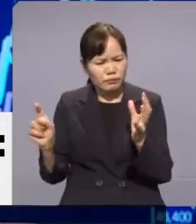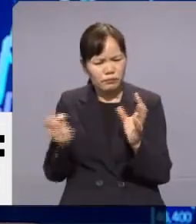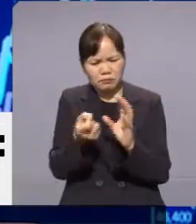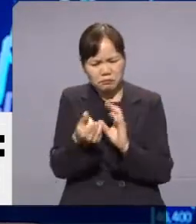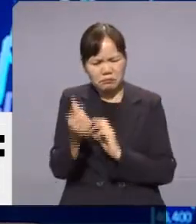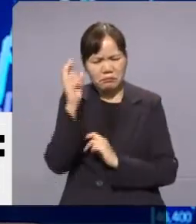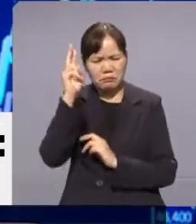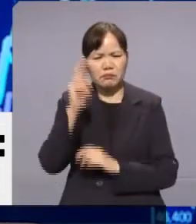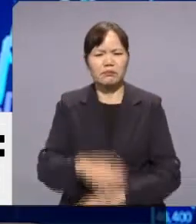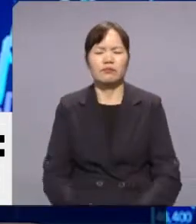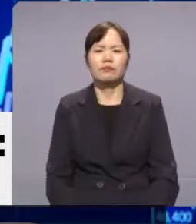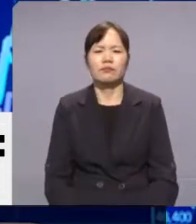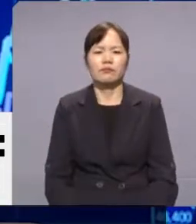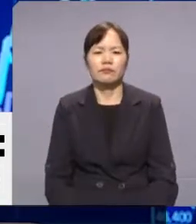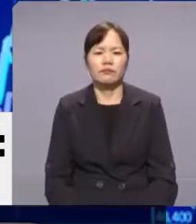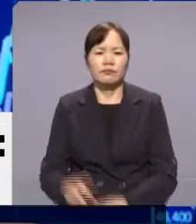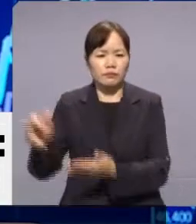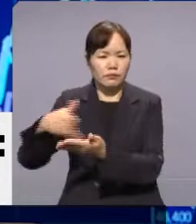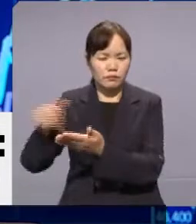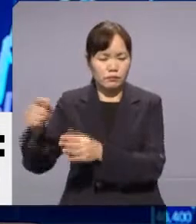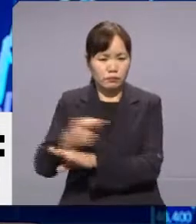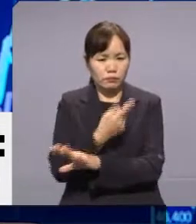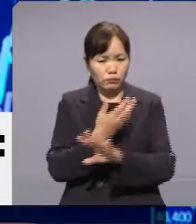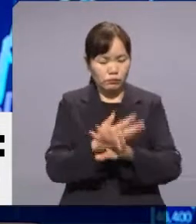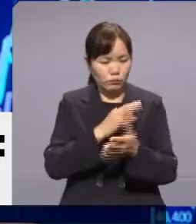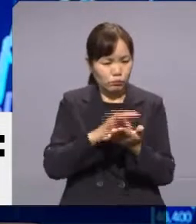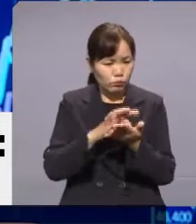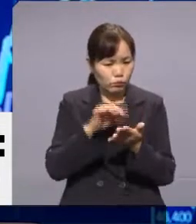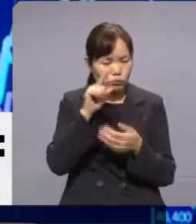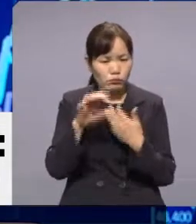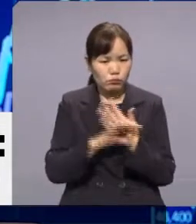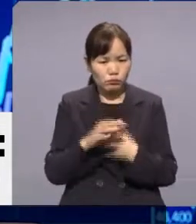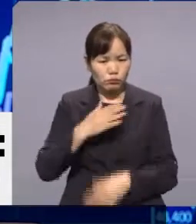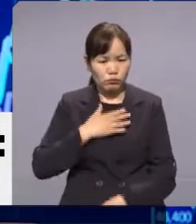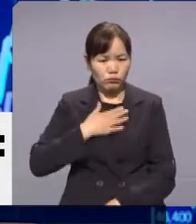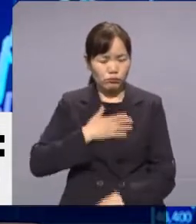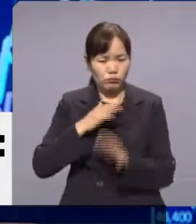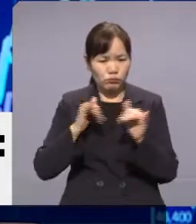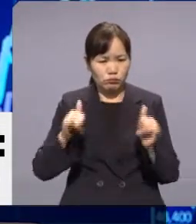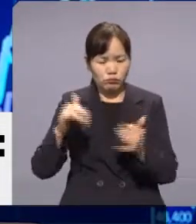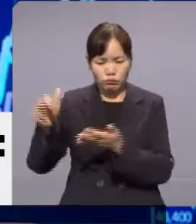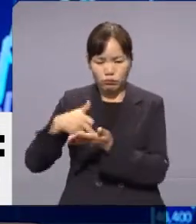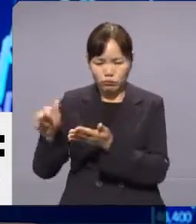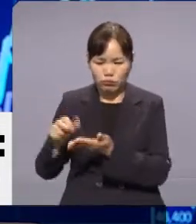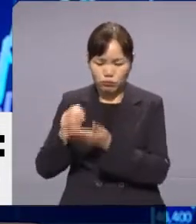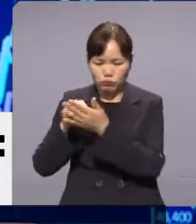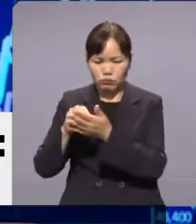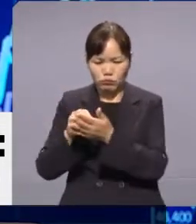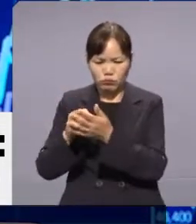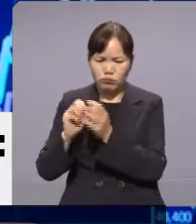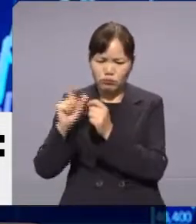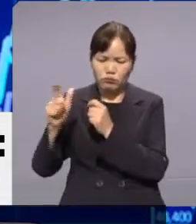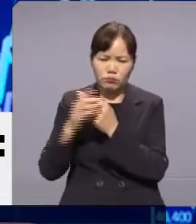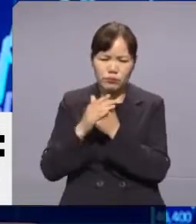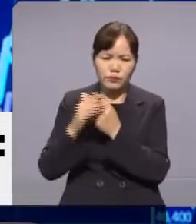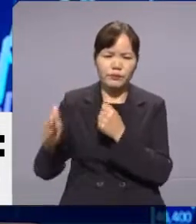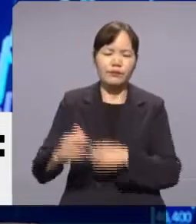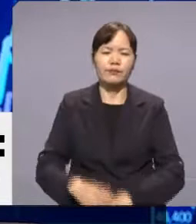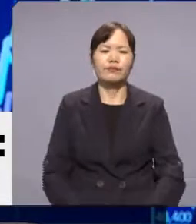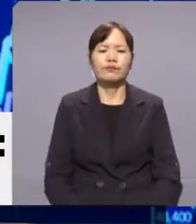않습니다. 사실 뭐 다른 카카오 말고 다른 걸 쓰려고 하더라도 거기 내가 알고 있는 사람들이 거기에 많이 가입을 그러니까요. 했어야 되는데 그런 문제들이 있기